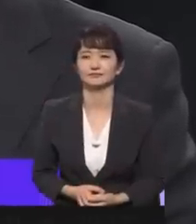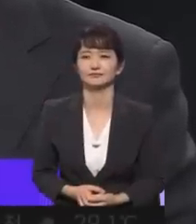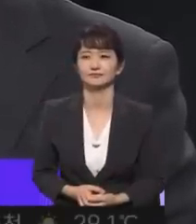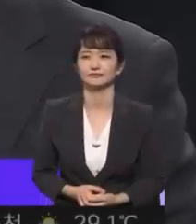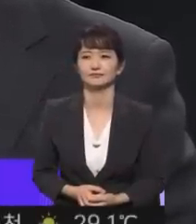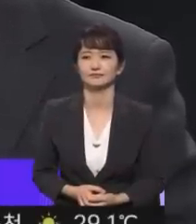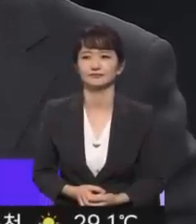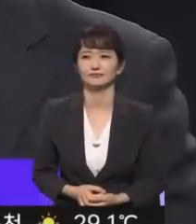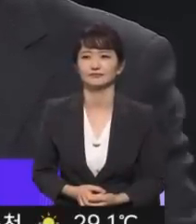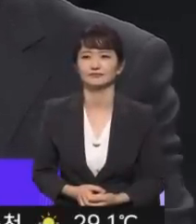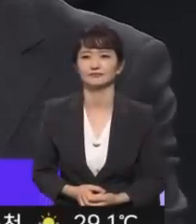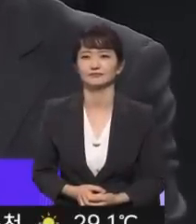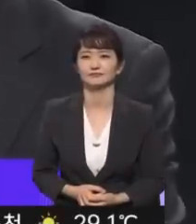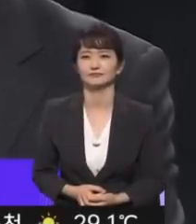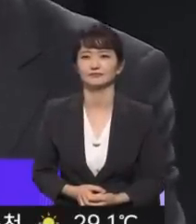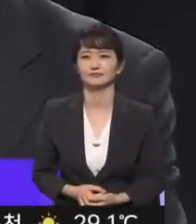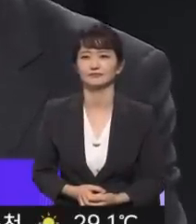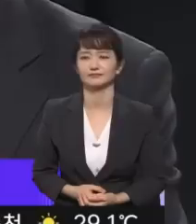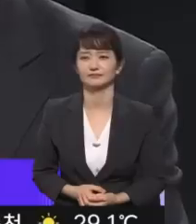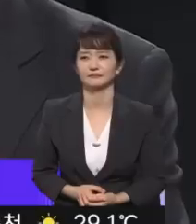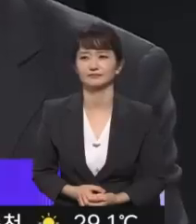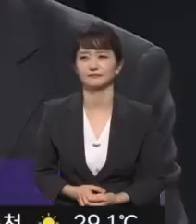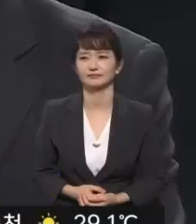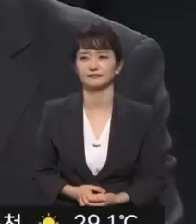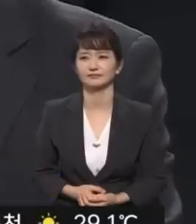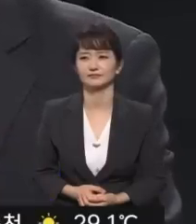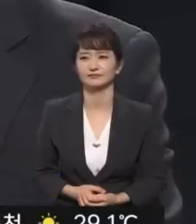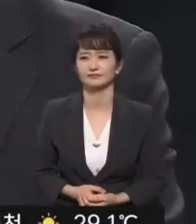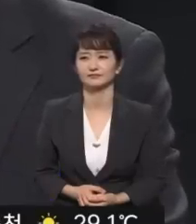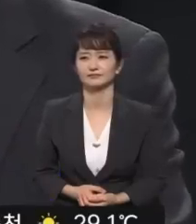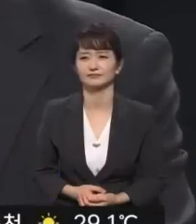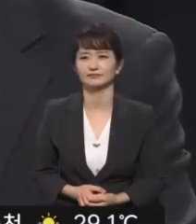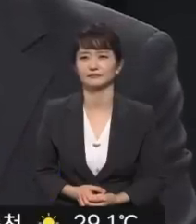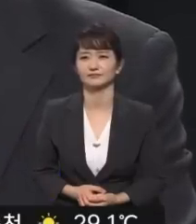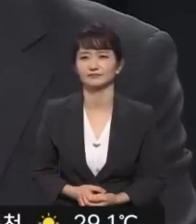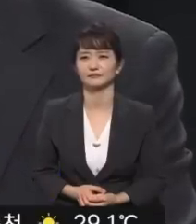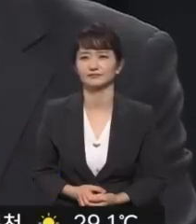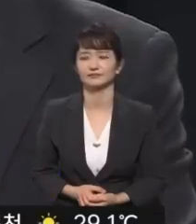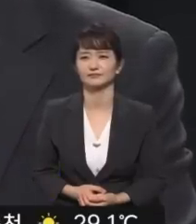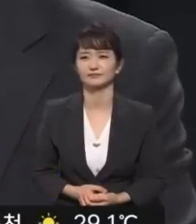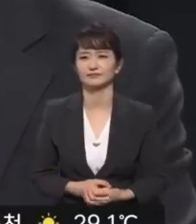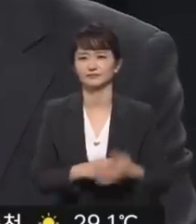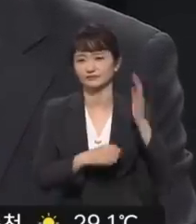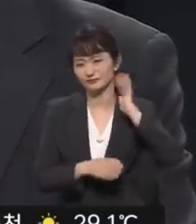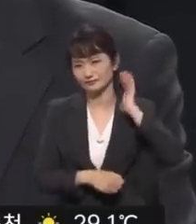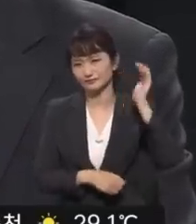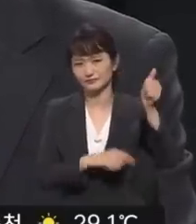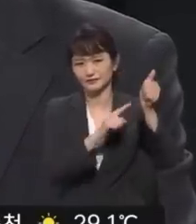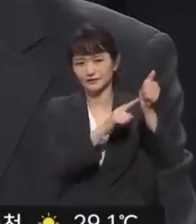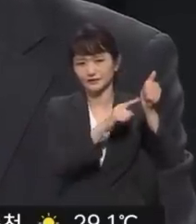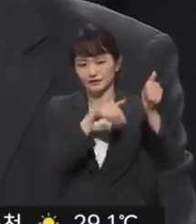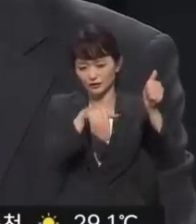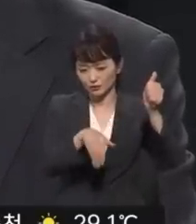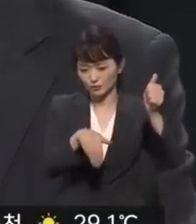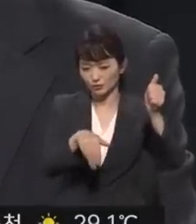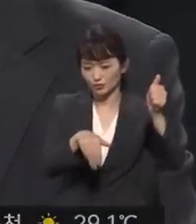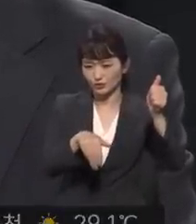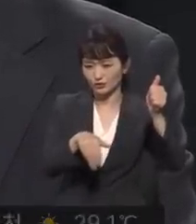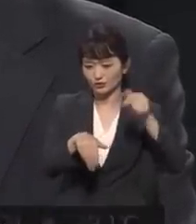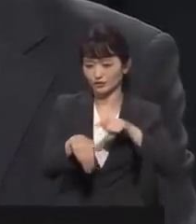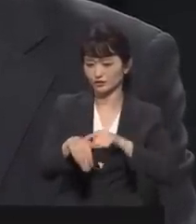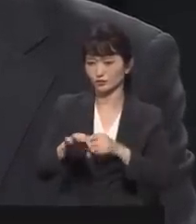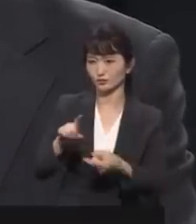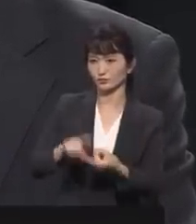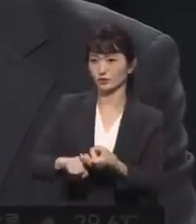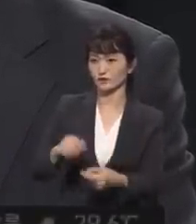예 예 예 예 일단 그래서 델리 군주는 무치 라고 하잖아요 이럴 때는 군주가 관심들을 처 처 내는 게 방법입니다